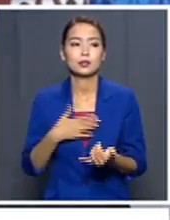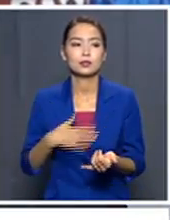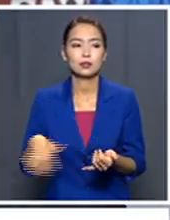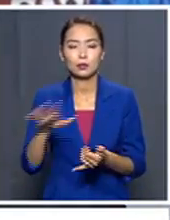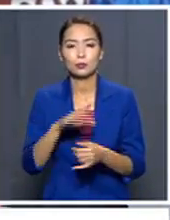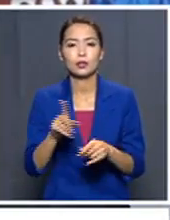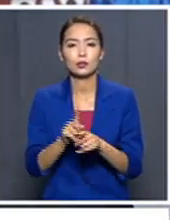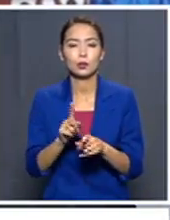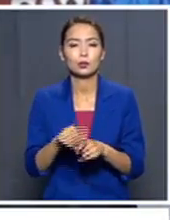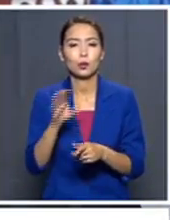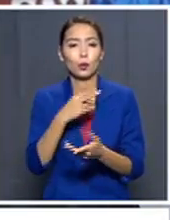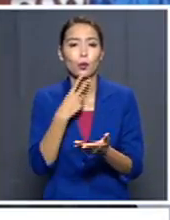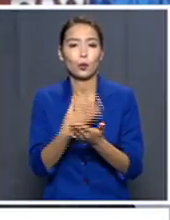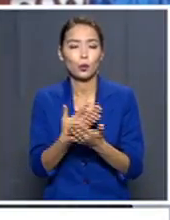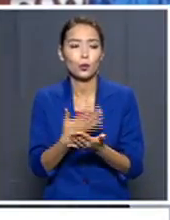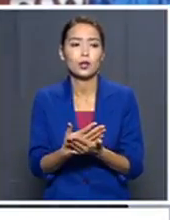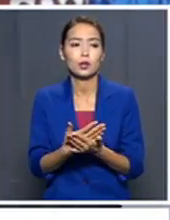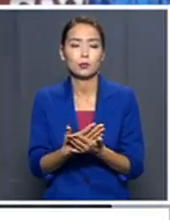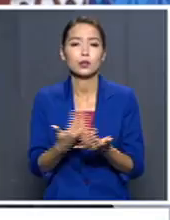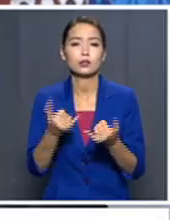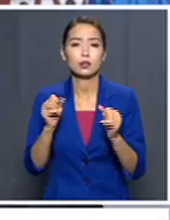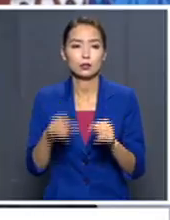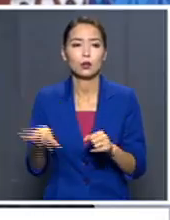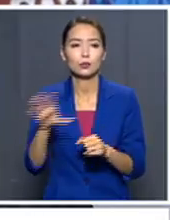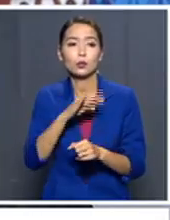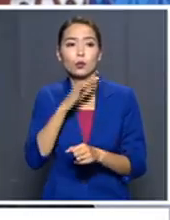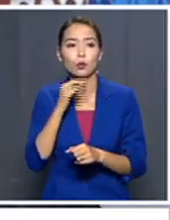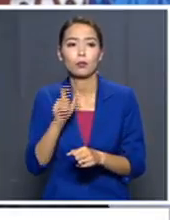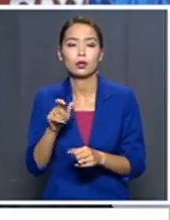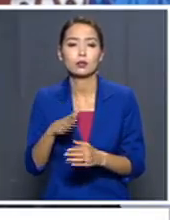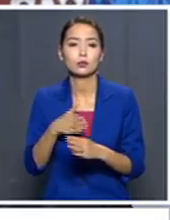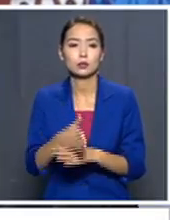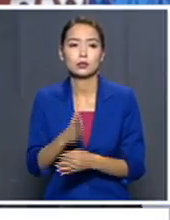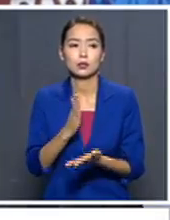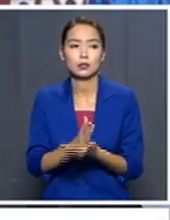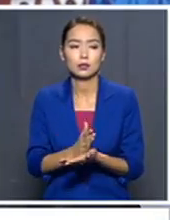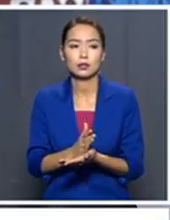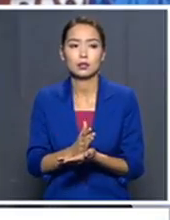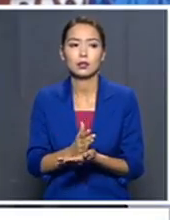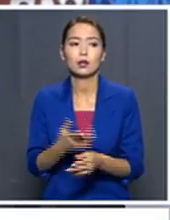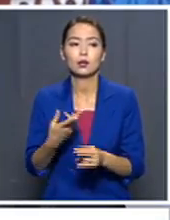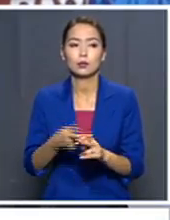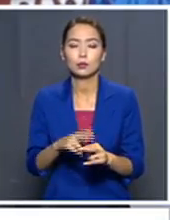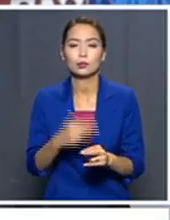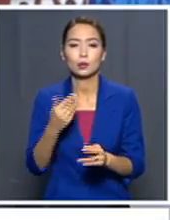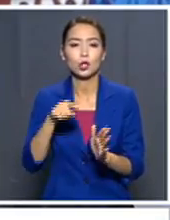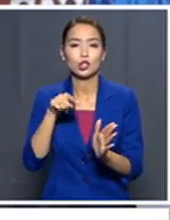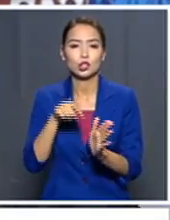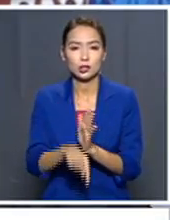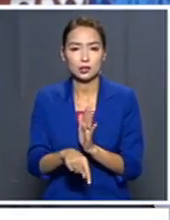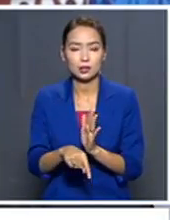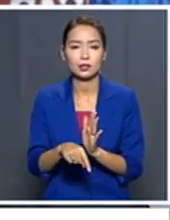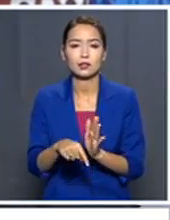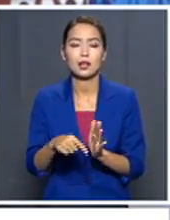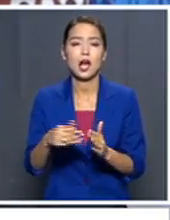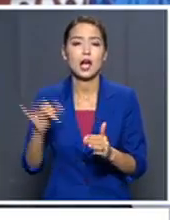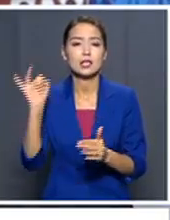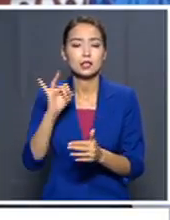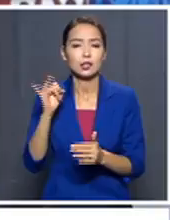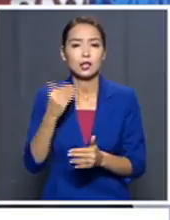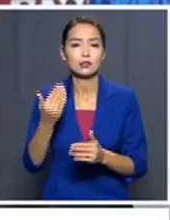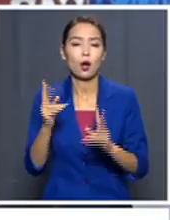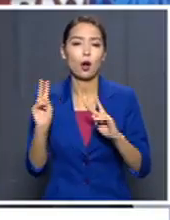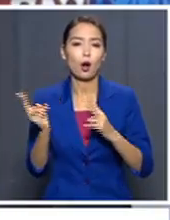жерде көрермен үшін өте көп сюрприздер бар. Соның ішінде, мысалға, ол заманауи